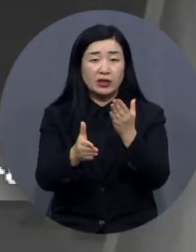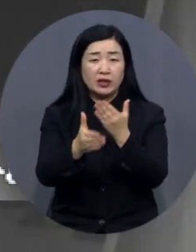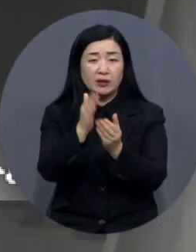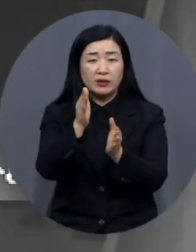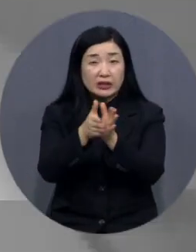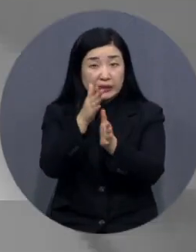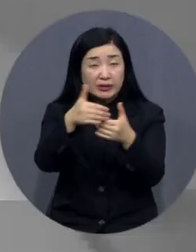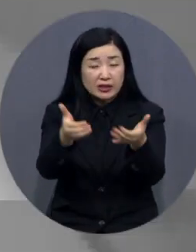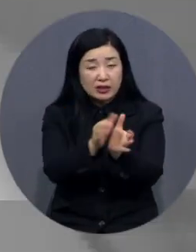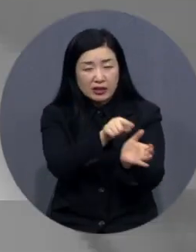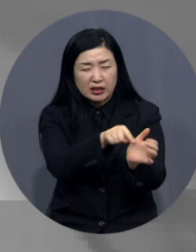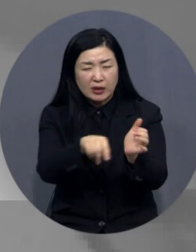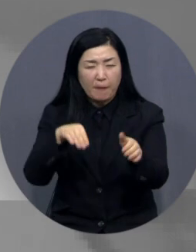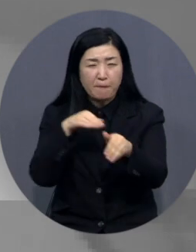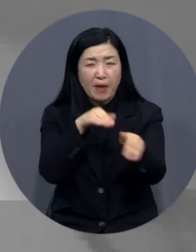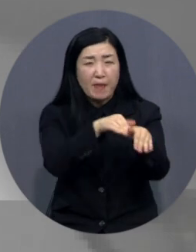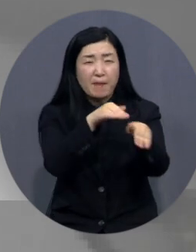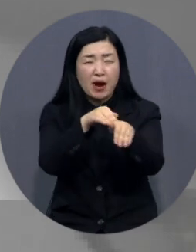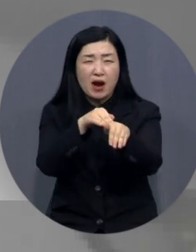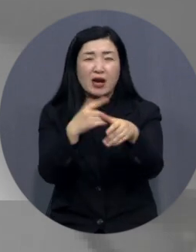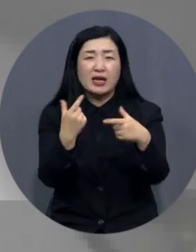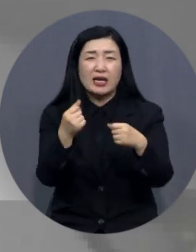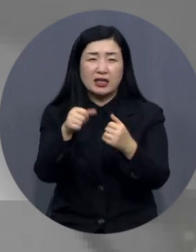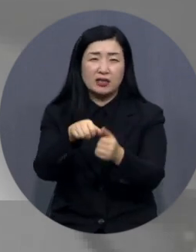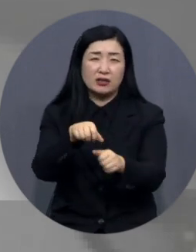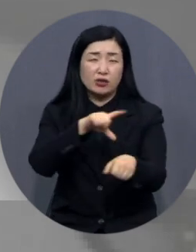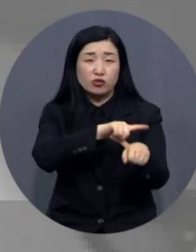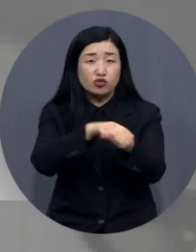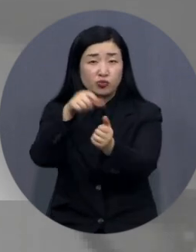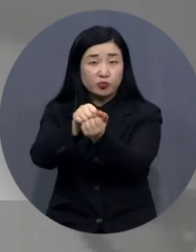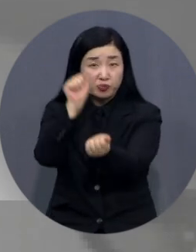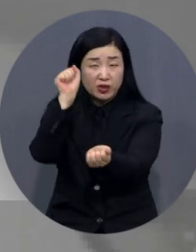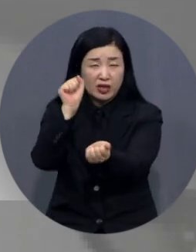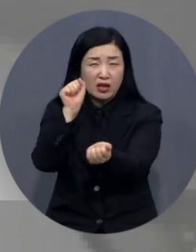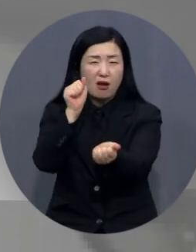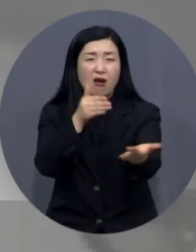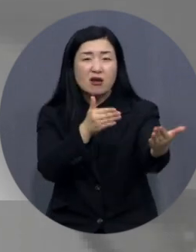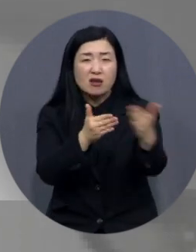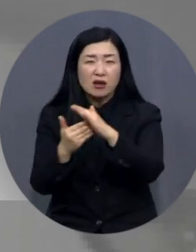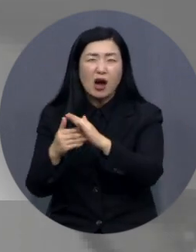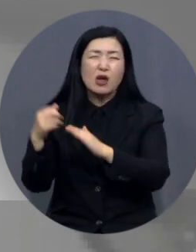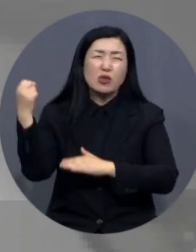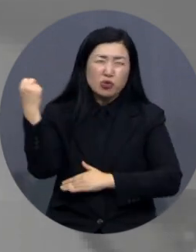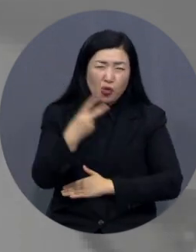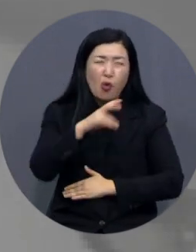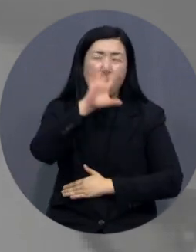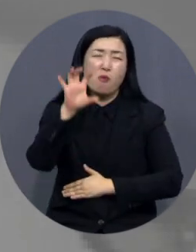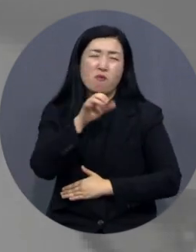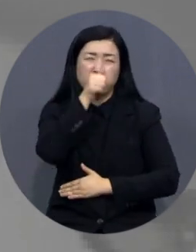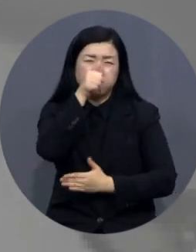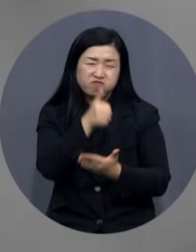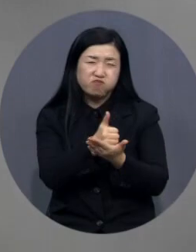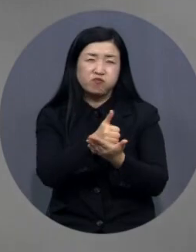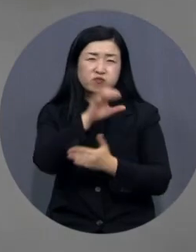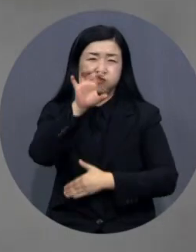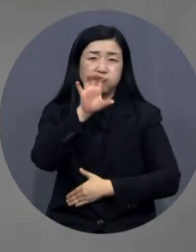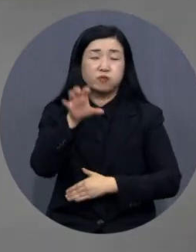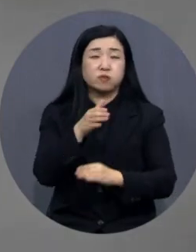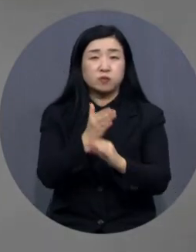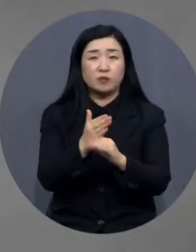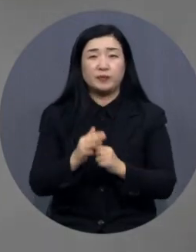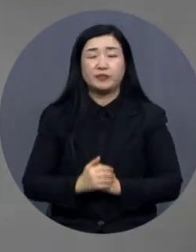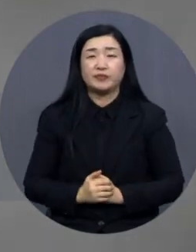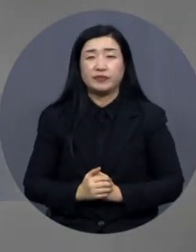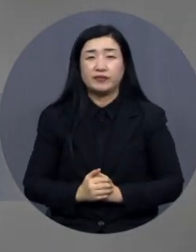쳤던 고등학생은 같은 혐의로 구속영장이 청구됐지만 기각되자마자 다시 범행을 저질렀습니다.